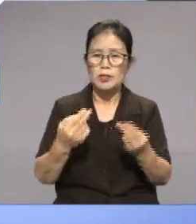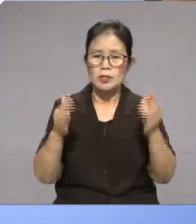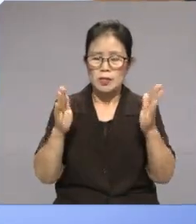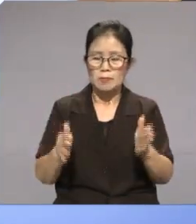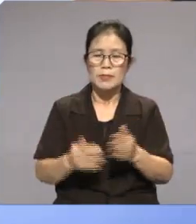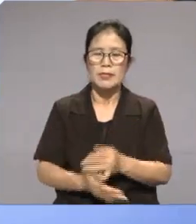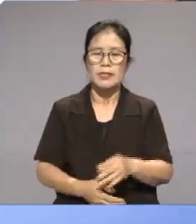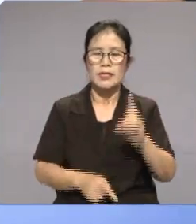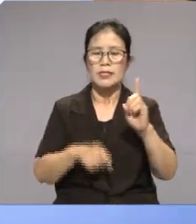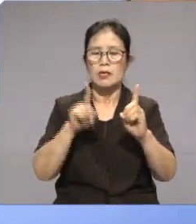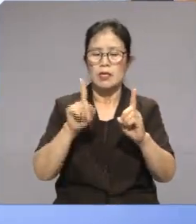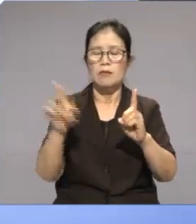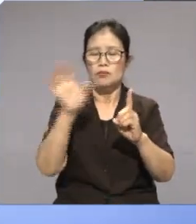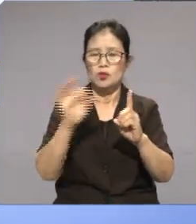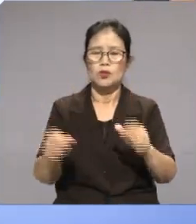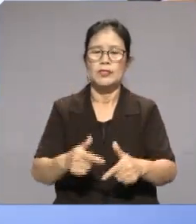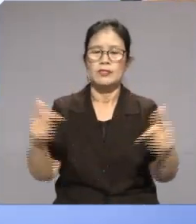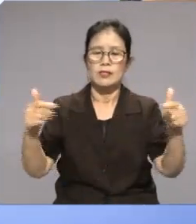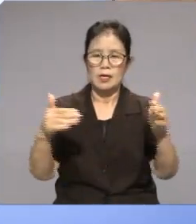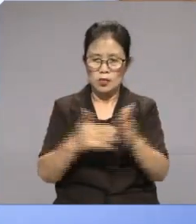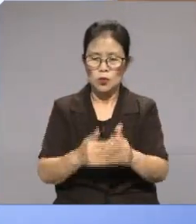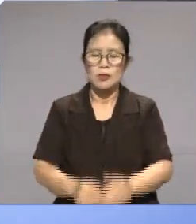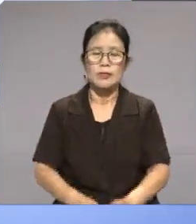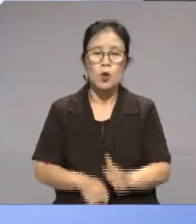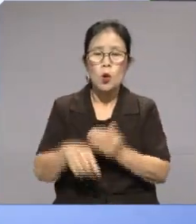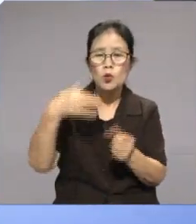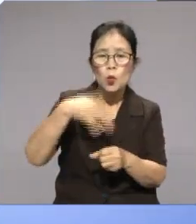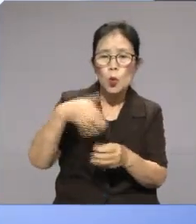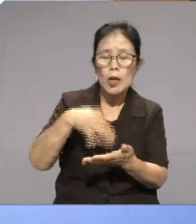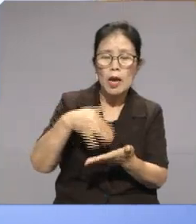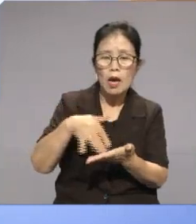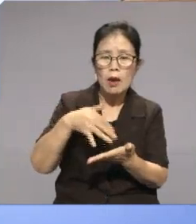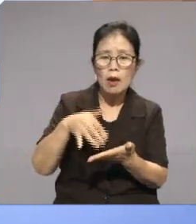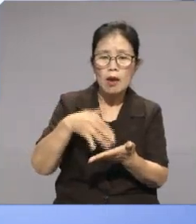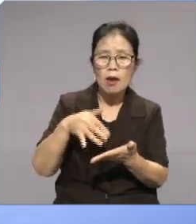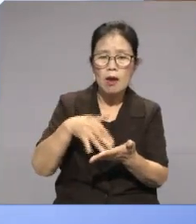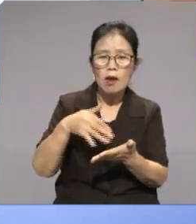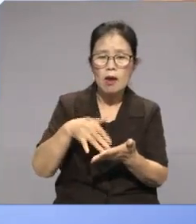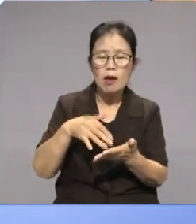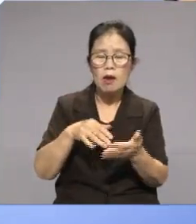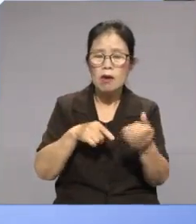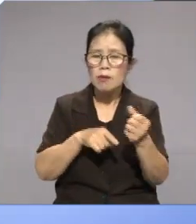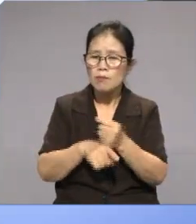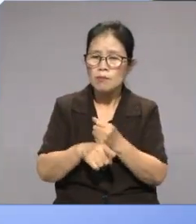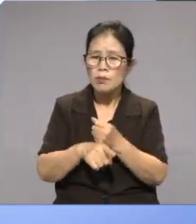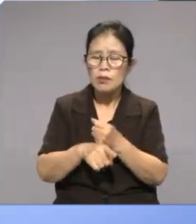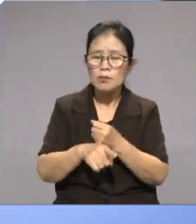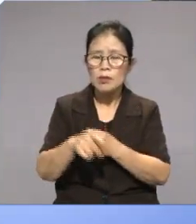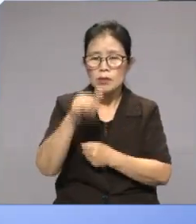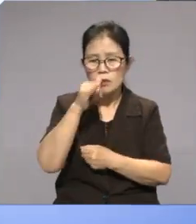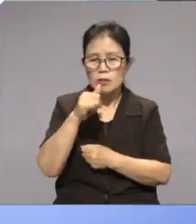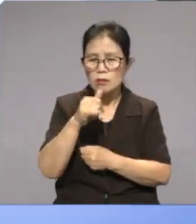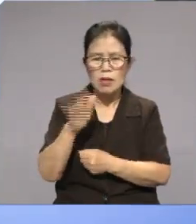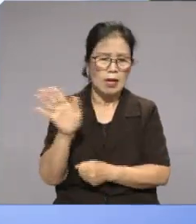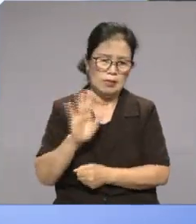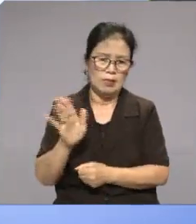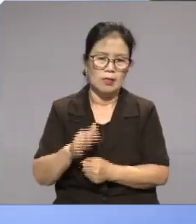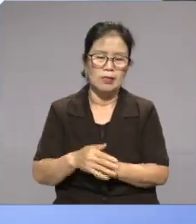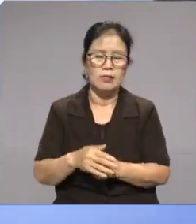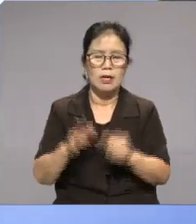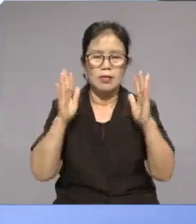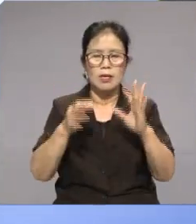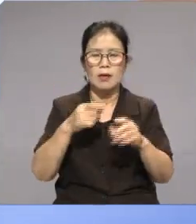대비 1.1% 증가하였고이는 한 수이 아니라는